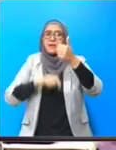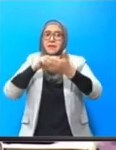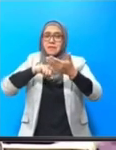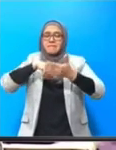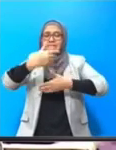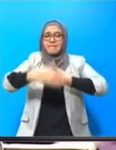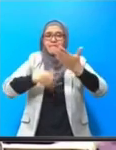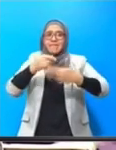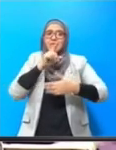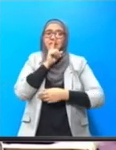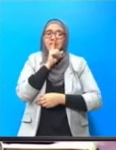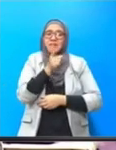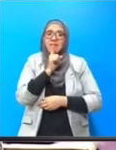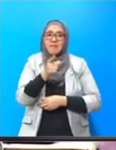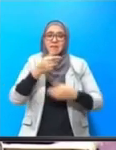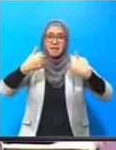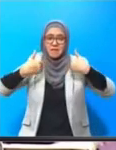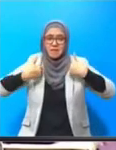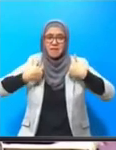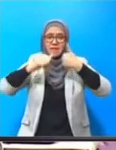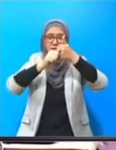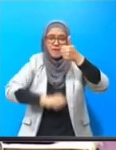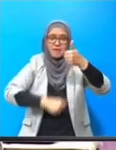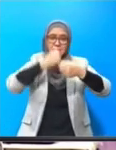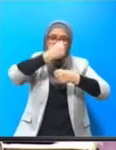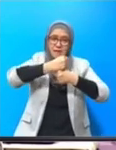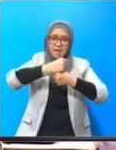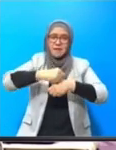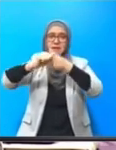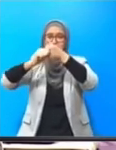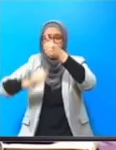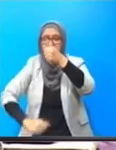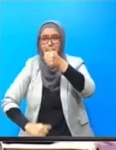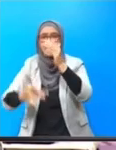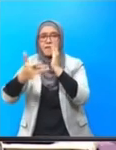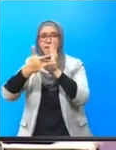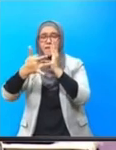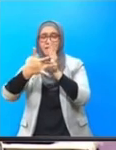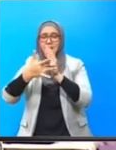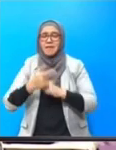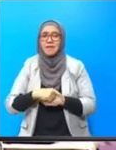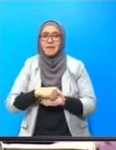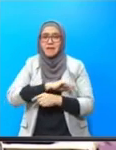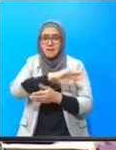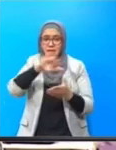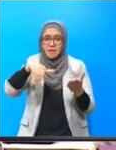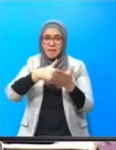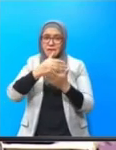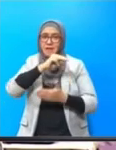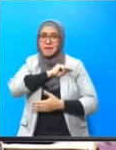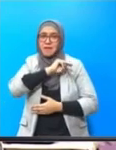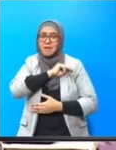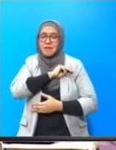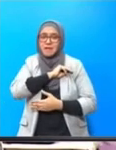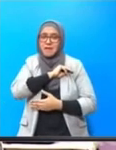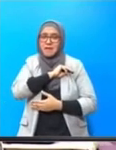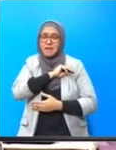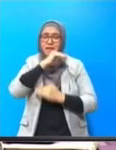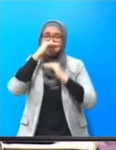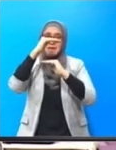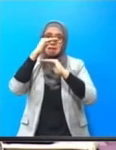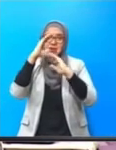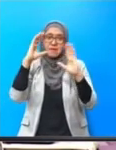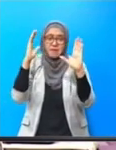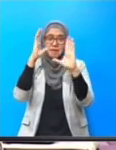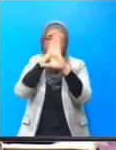untuk memastikan kita ada jawatankuasa kerja dan jawatankuasa teknikal, di mana semua menteri-menteri di peringkat